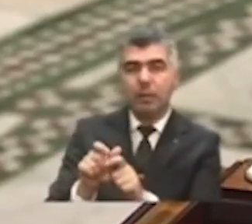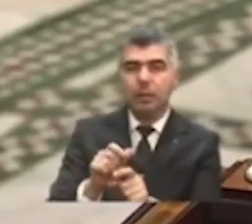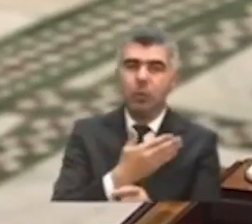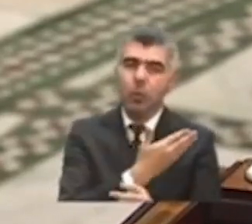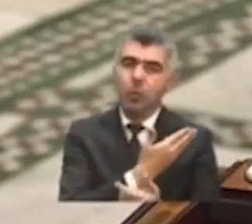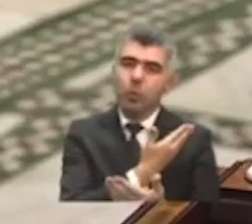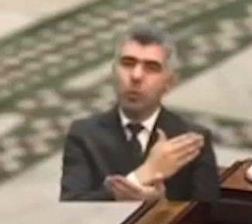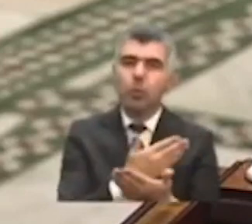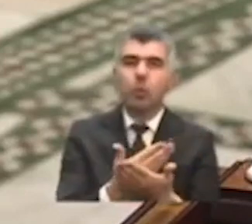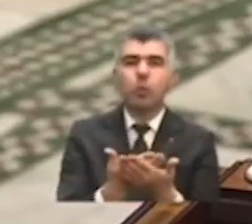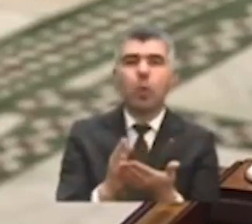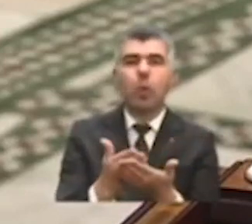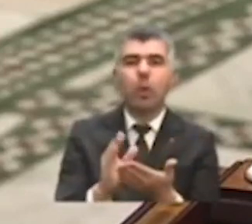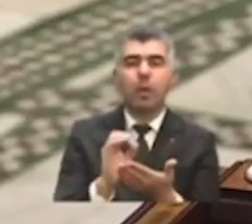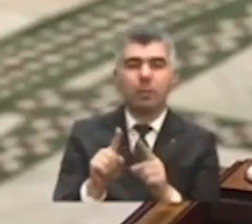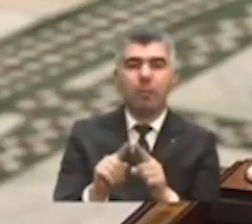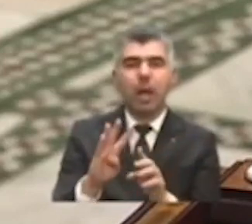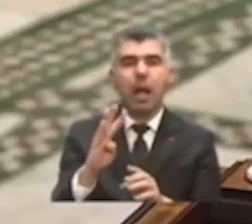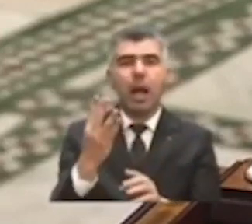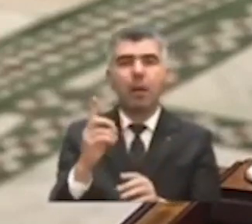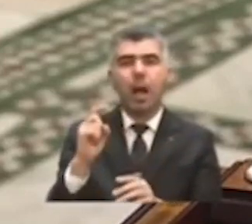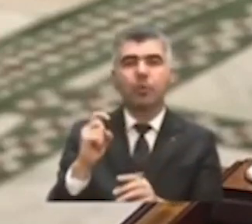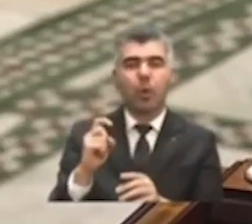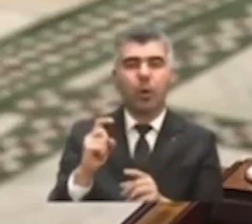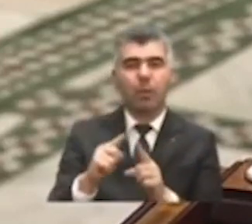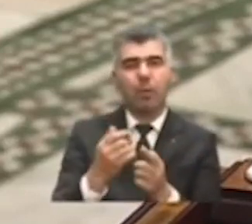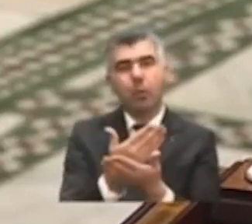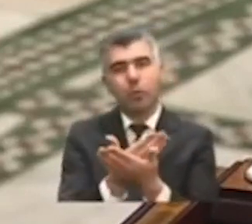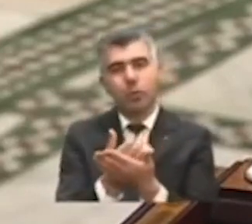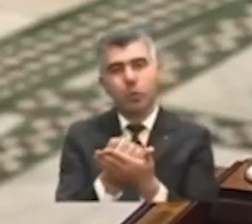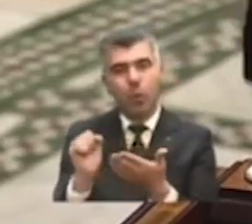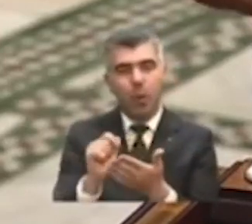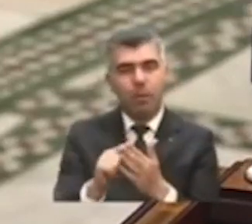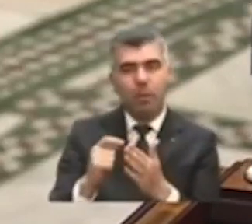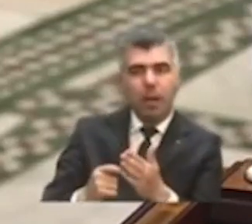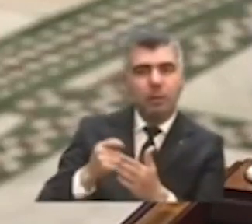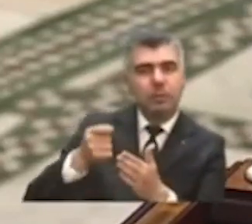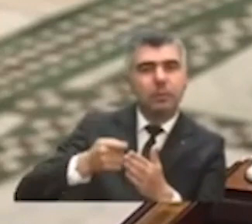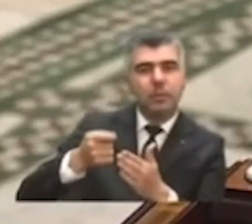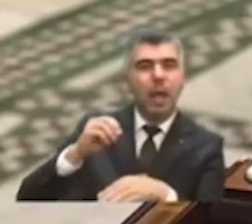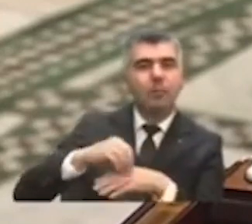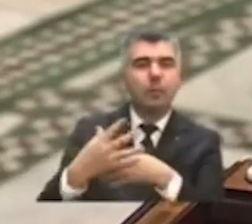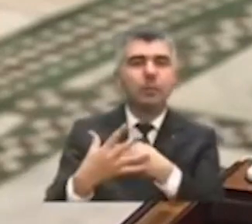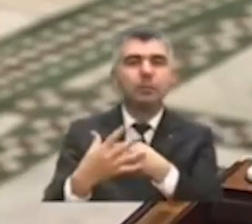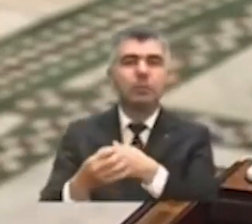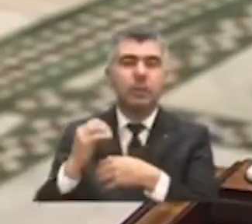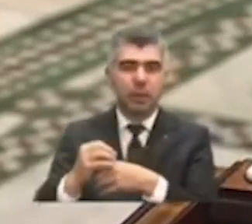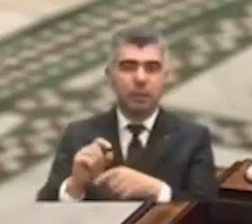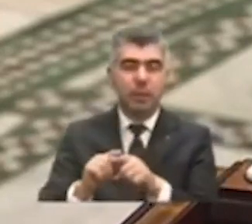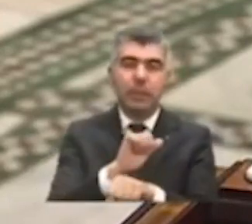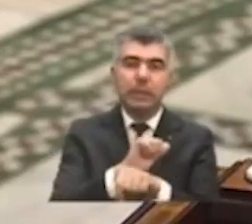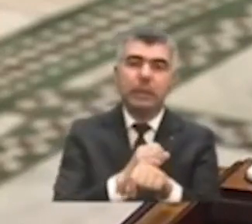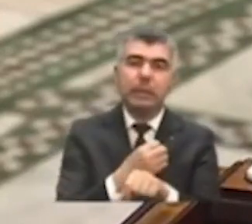الديون كامله في واحد الغضون ديال 4 شهور باش نبداو صفحه جديده وبداو يساهموا. حيت ما يمكنش التغطيه الصحيه تعيش الا ما